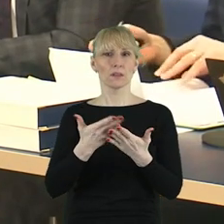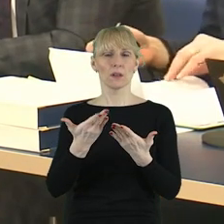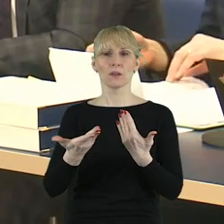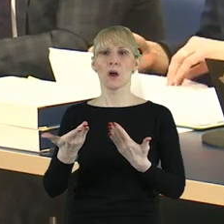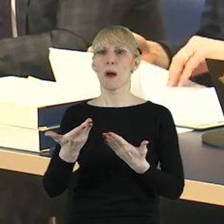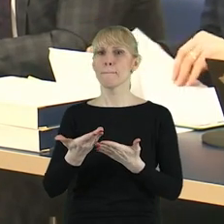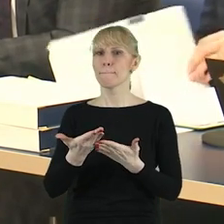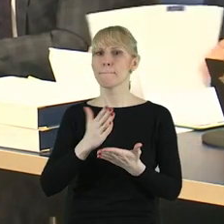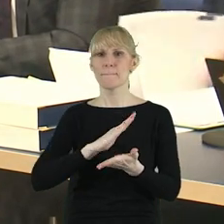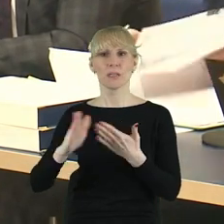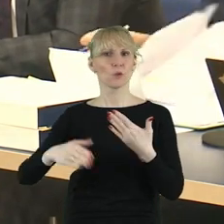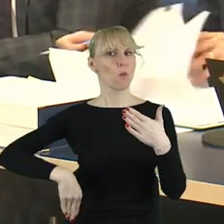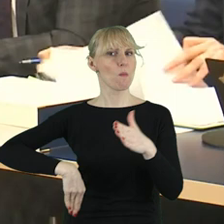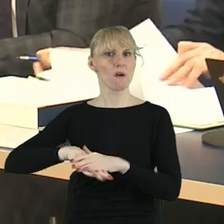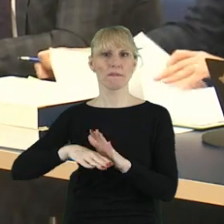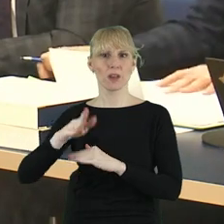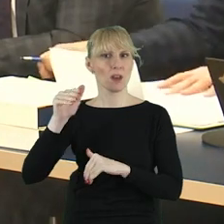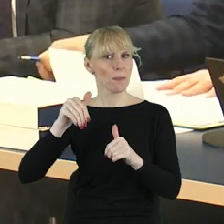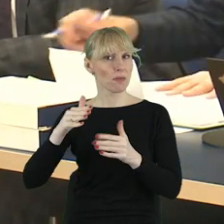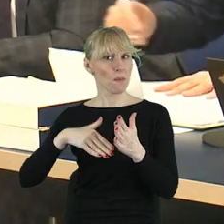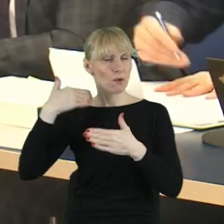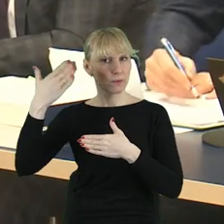autonomię sejmiku i zasady obrad.